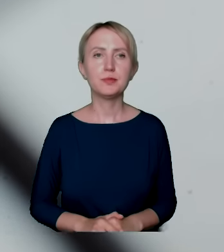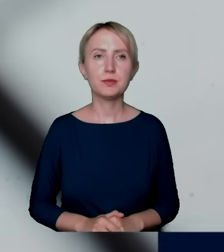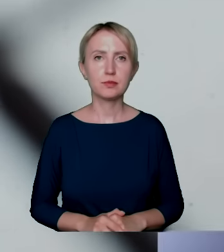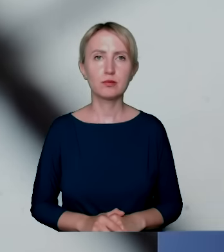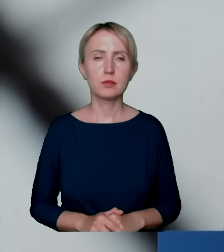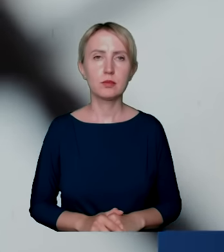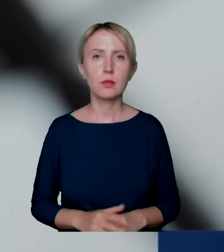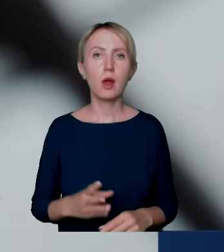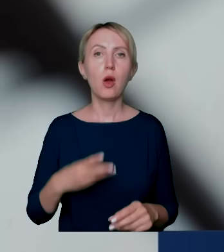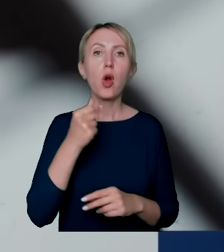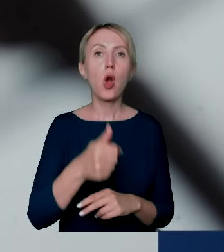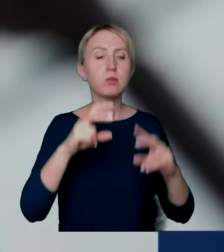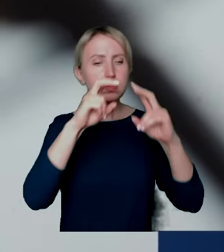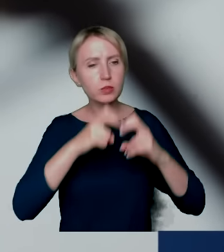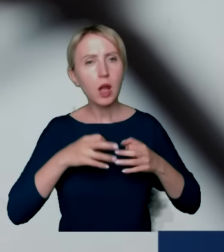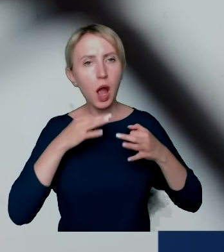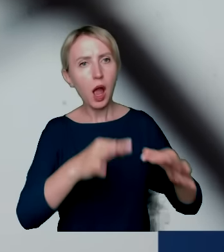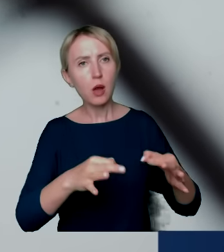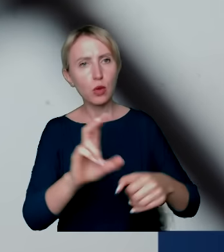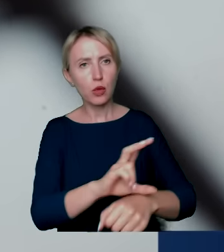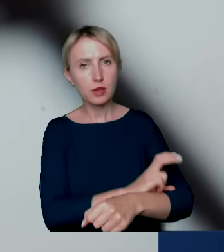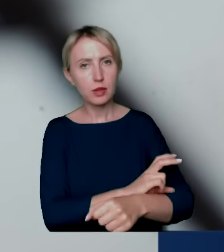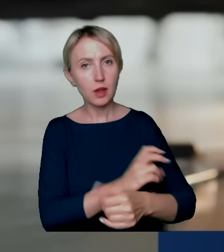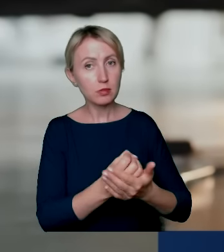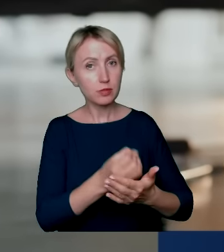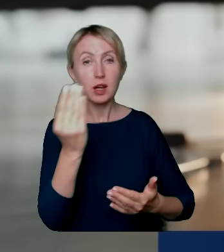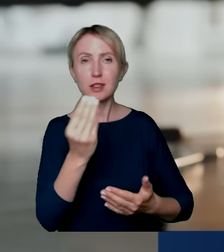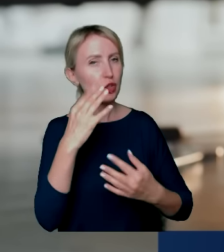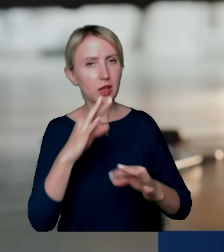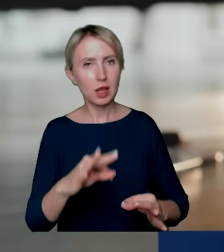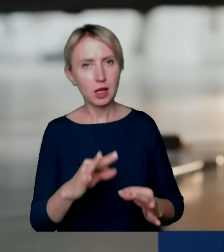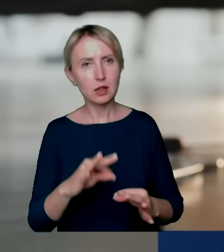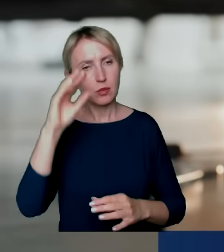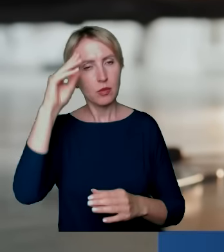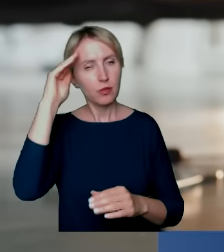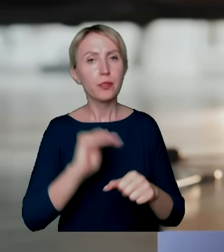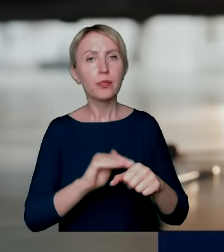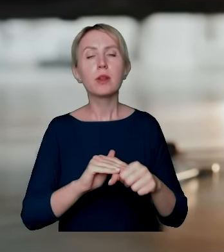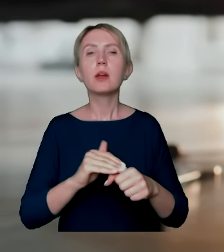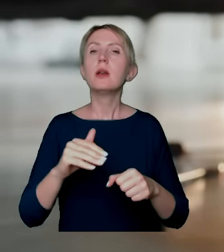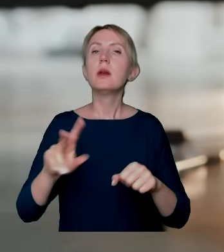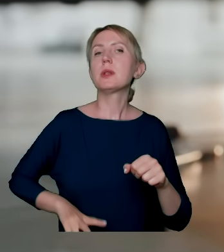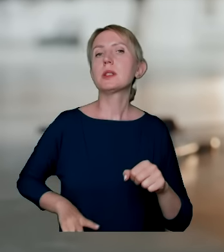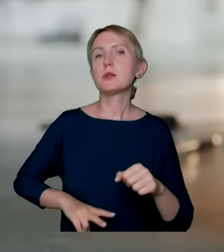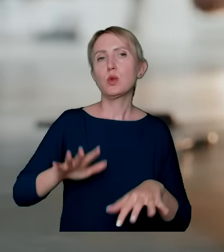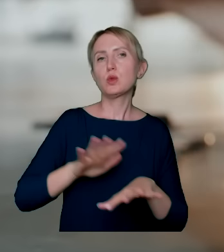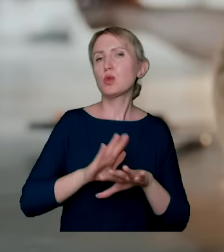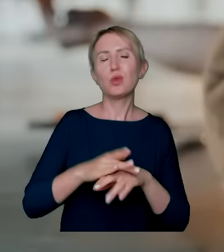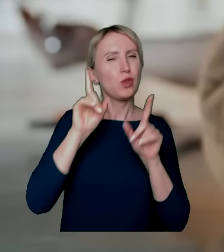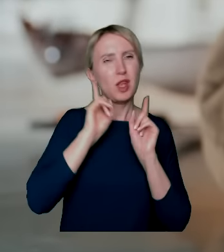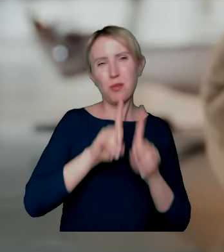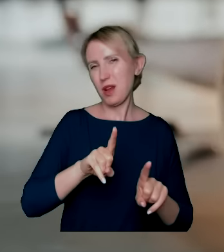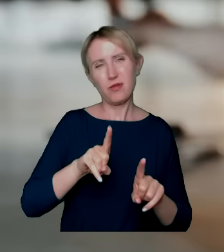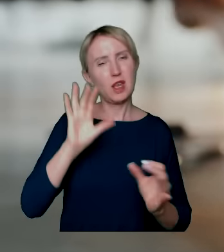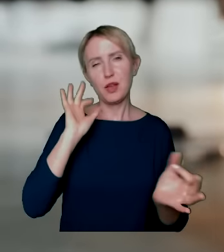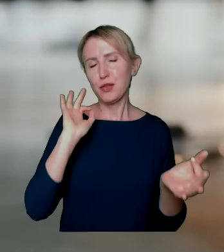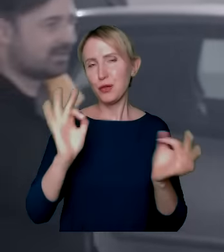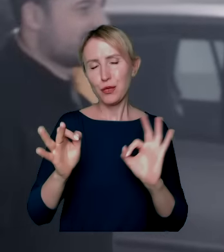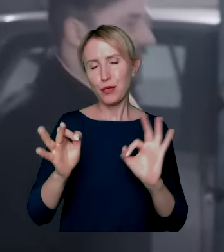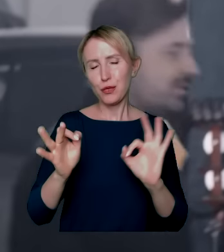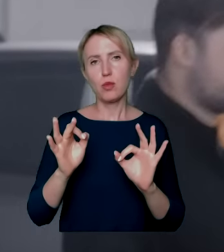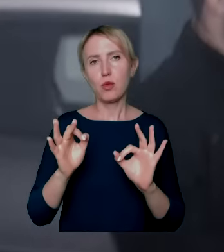Opłata za badania techniczne auta w górę? Jeszcze nie teraz. Jak poinformowało Ministerstwo Infrastruktury, nieprawdziwa jest powielana w mediach informacja o